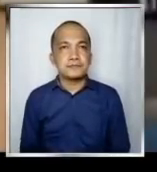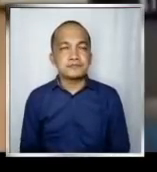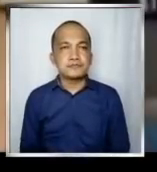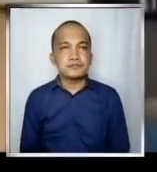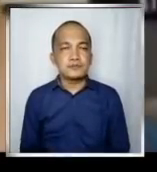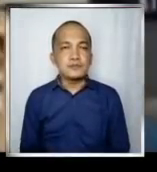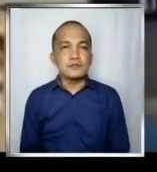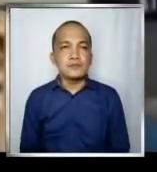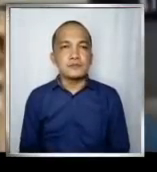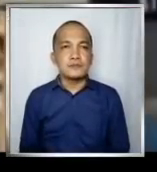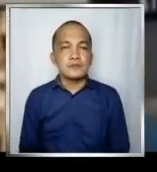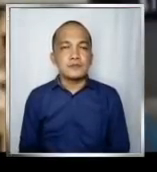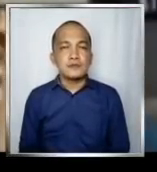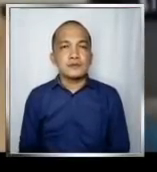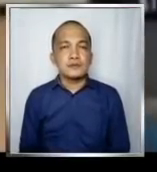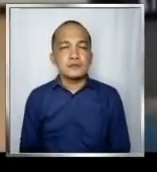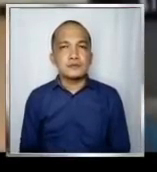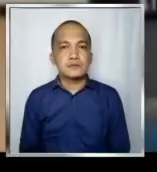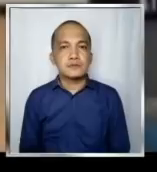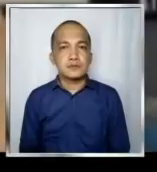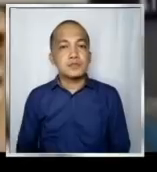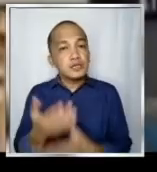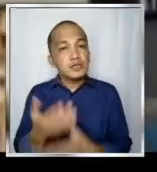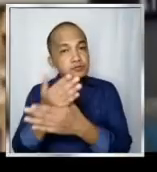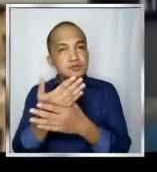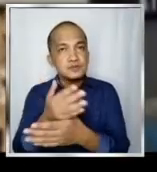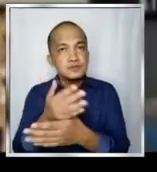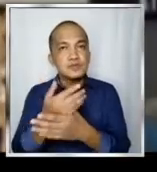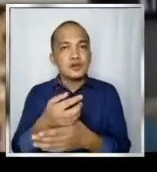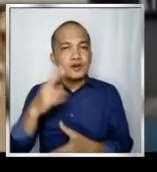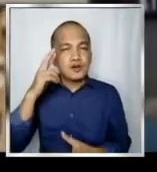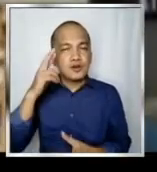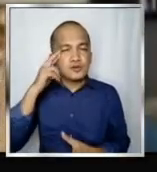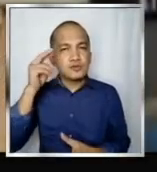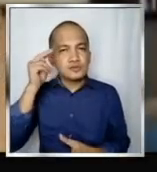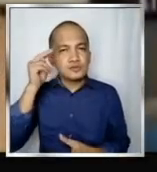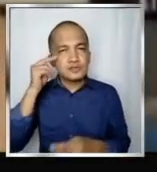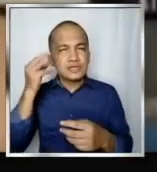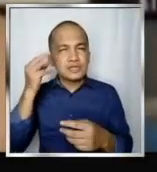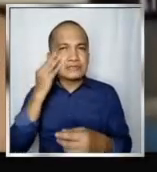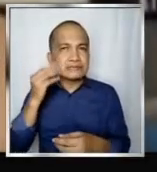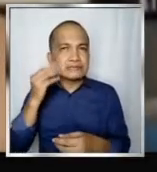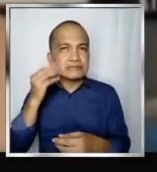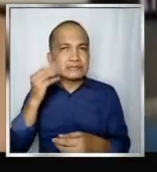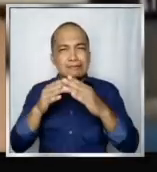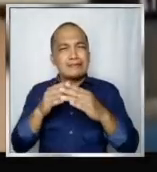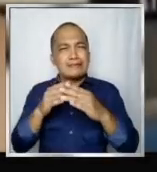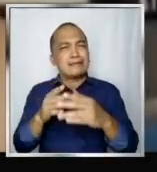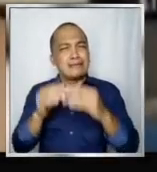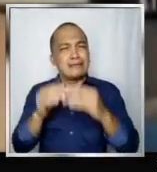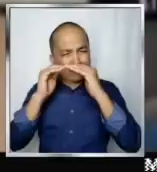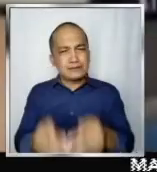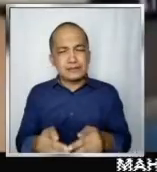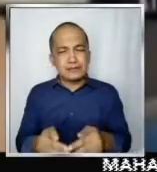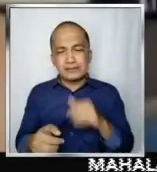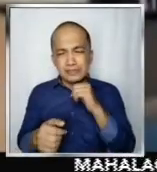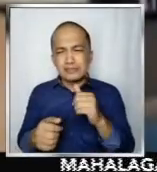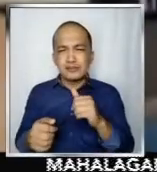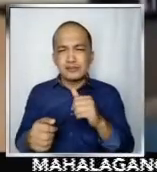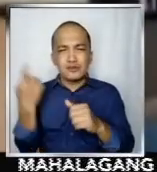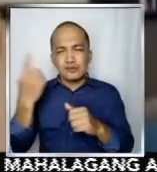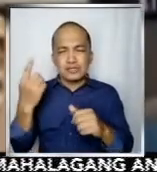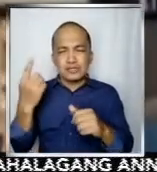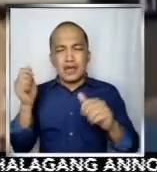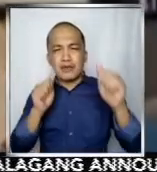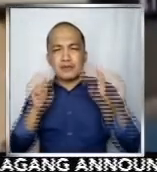Ibinahagi ni Rocco Nacino ang naranasan niyang stress at anxiety sa gitna ng lockdown. Hindi lang kasi showbiz commitments ang on hold sa kanya, kundi